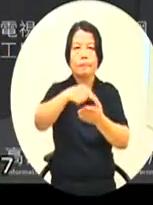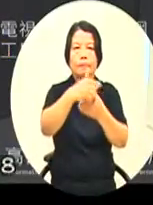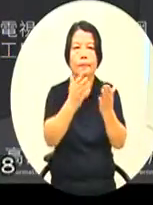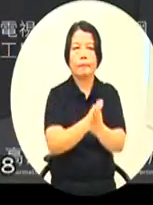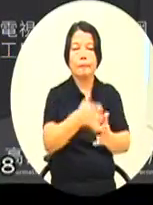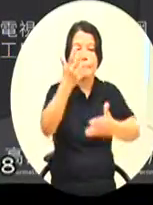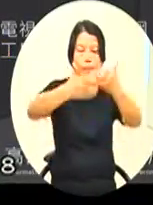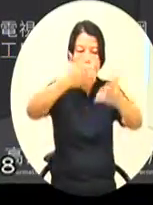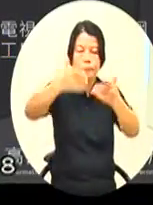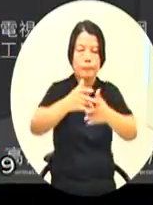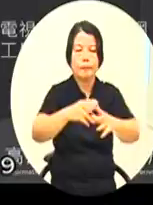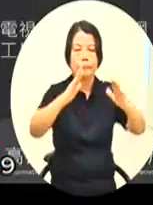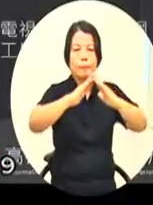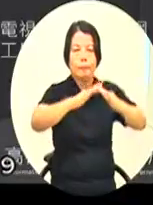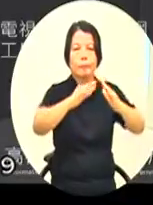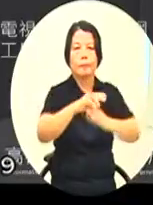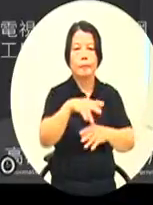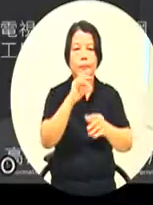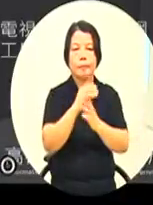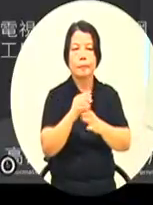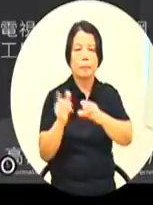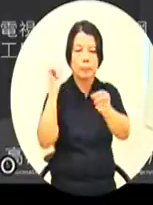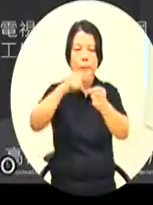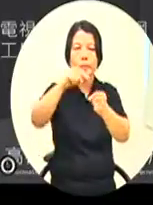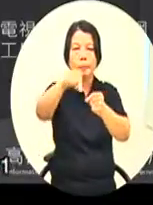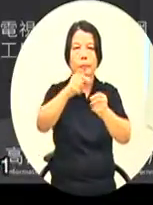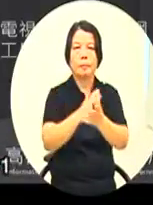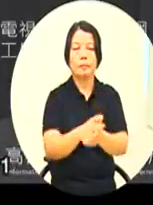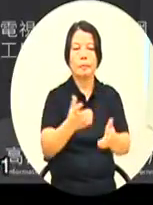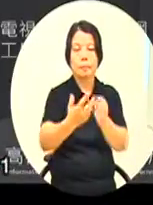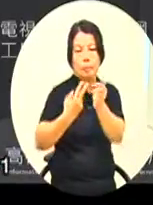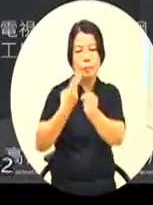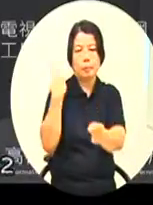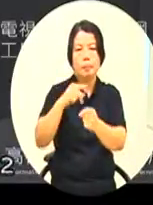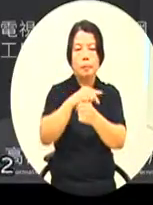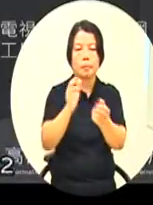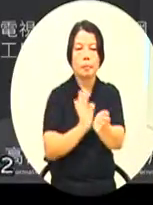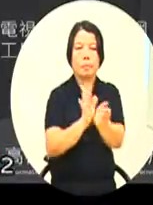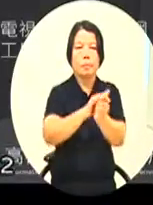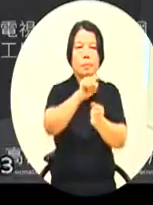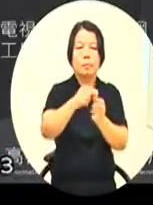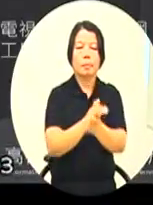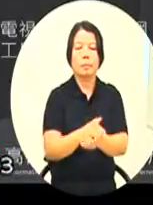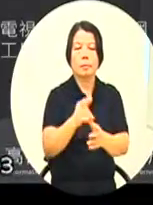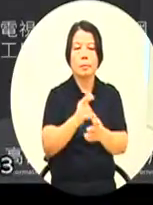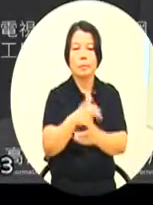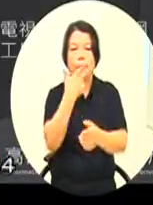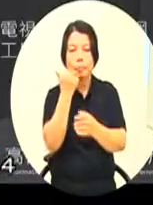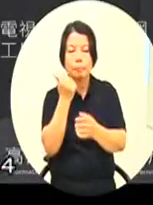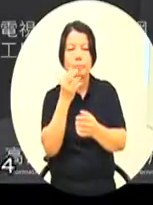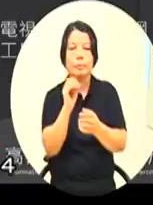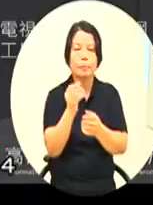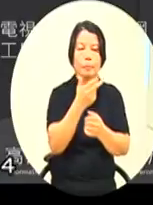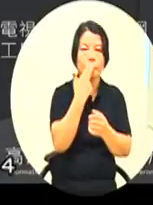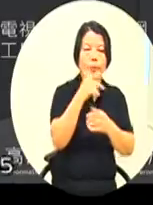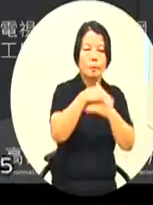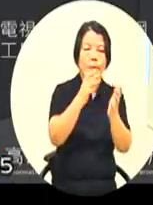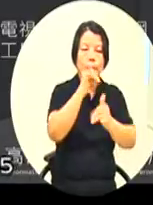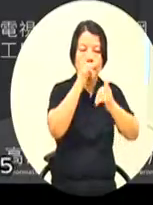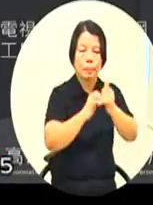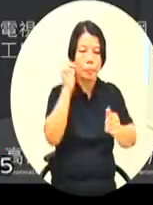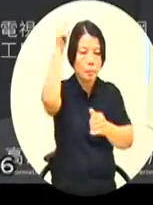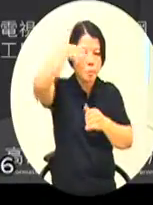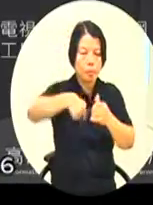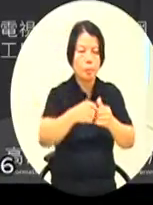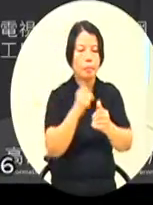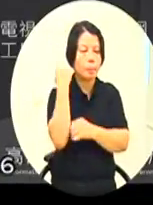的整个城市意向的一个重要的指引。像是前年我们推出“变与不变”哈，让大家看见传统跟创新的美